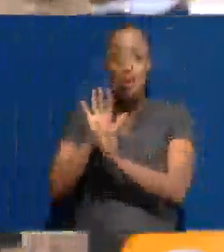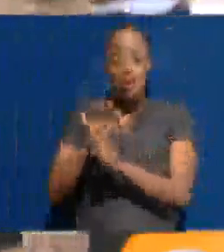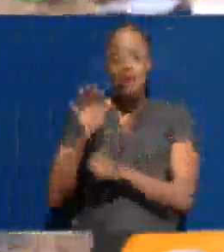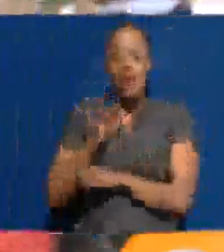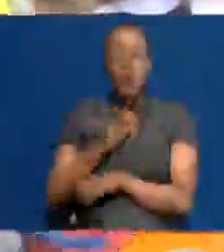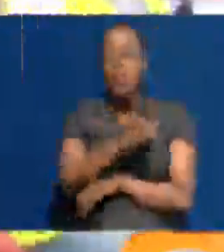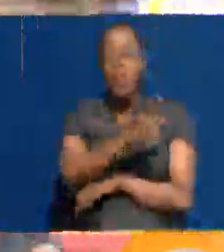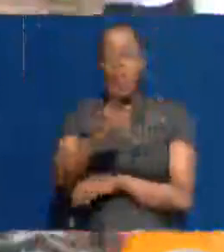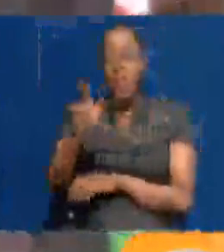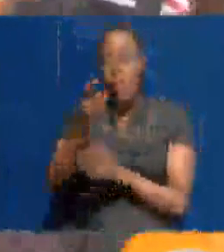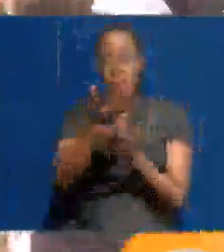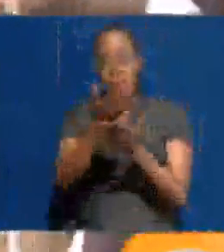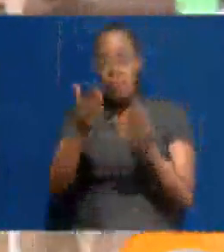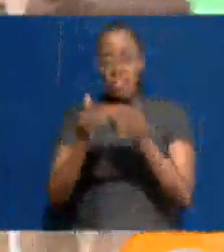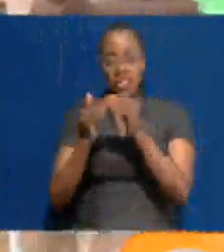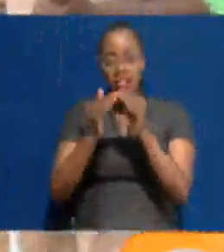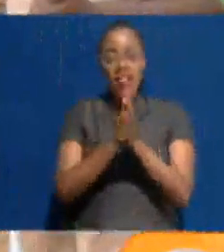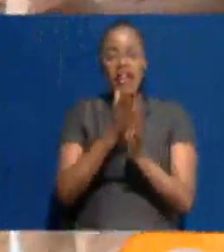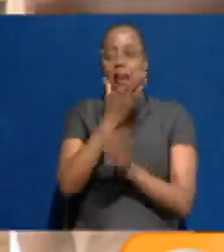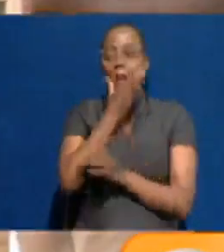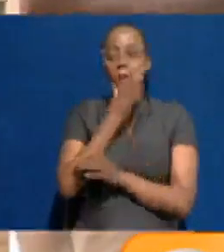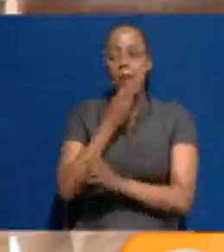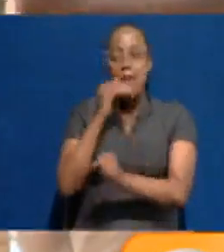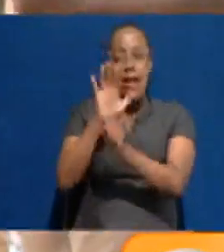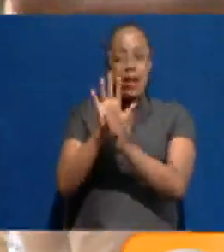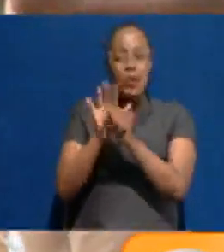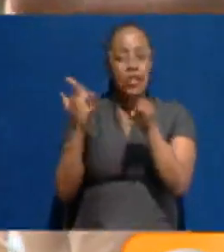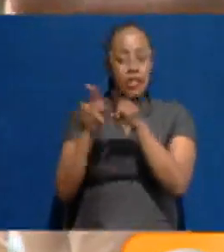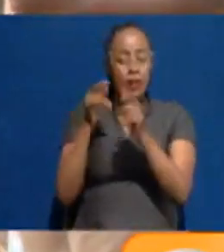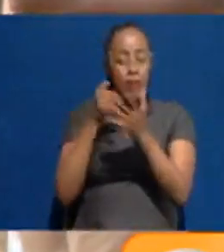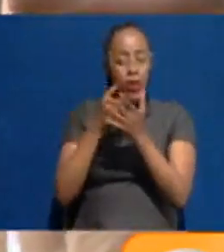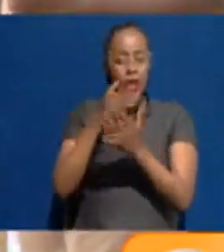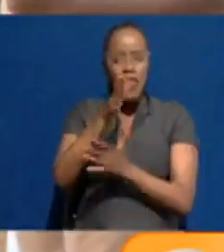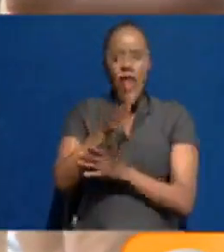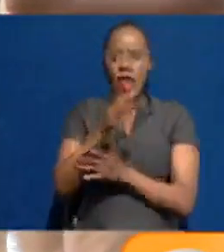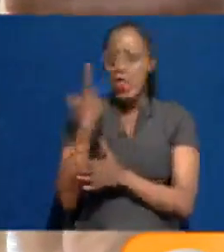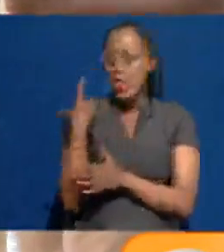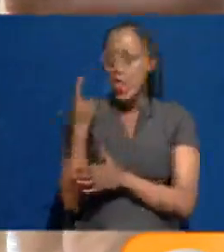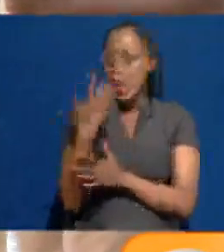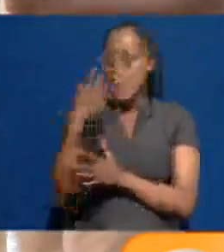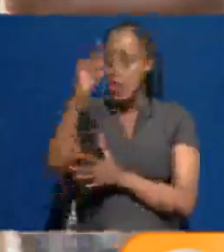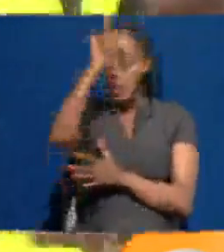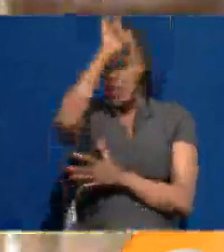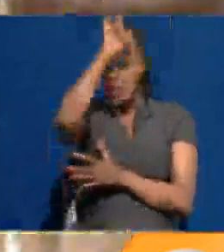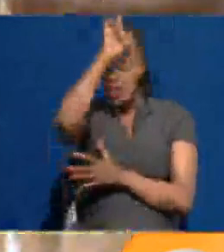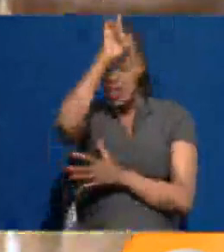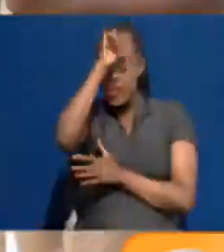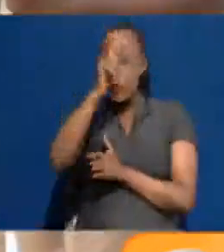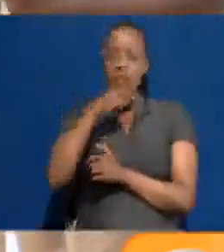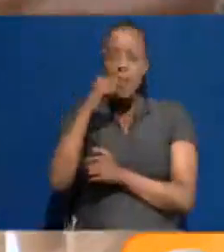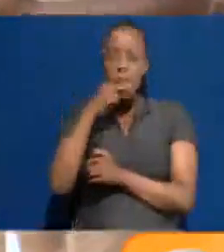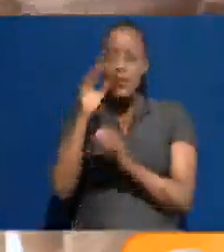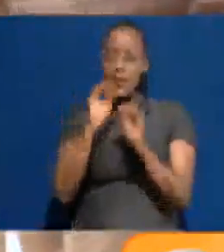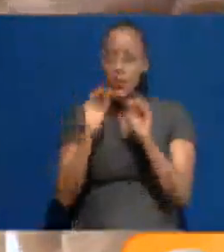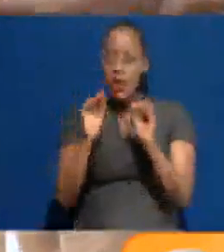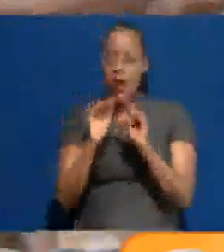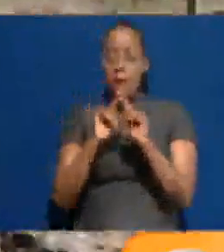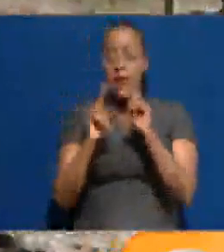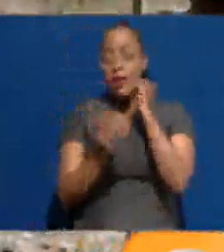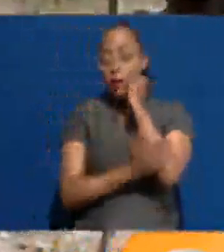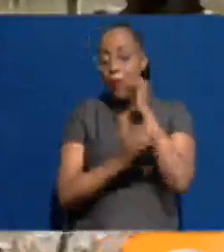kwa mstari ya mbele, wanaume wengi pia the same. Kuna siku nimewaienda kwa kijiji ambao sitoitaja, bahati